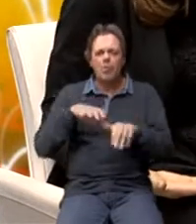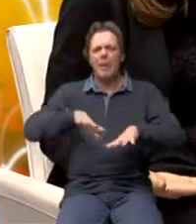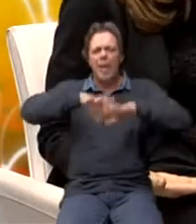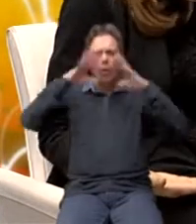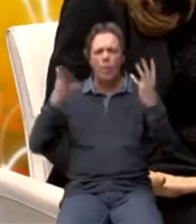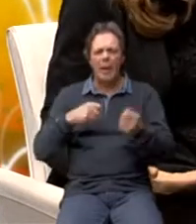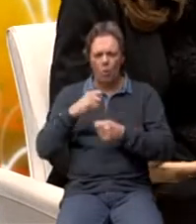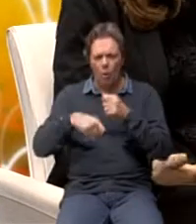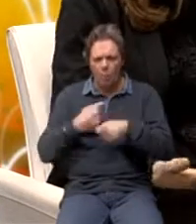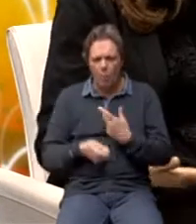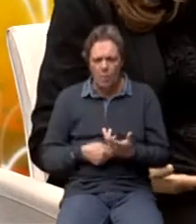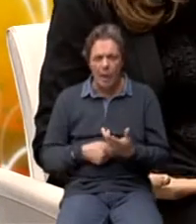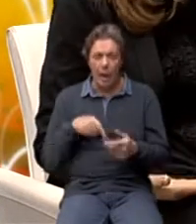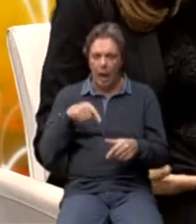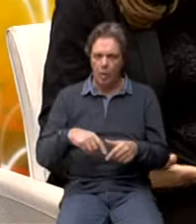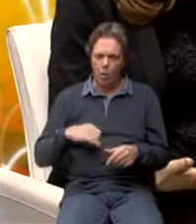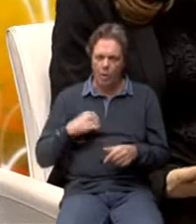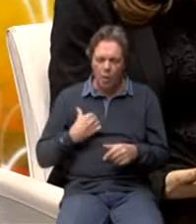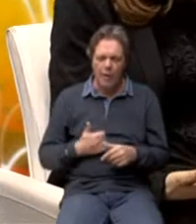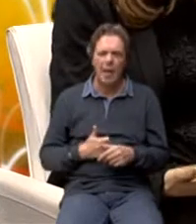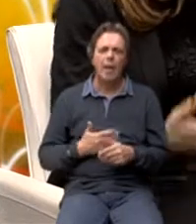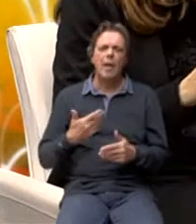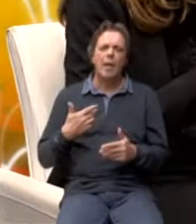tih poslova, ali tijekom ove godine